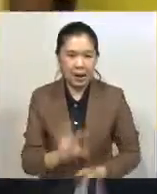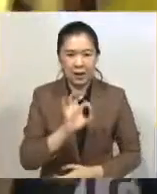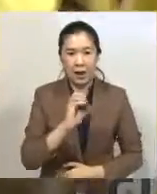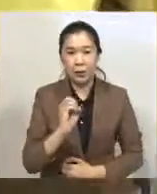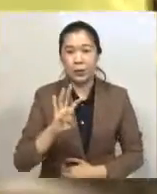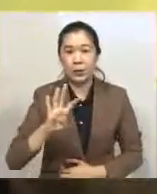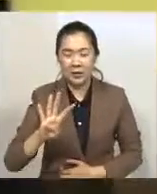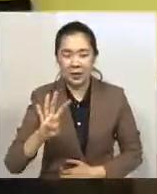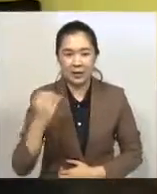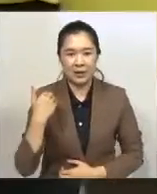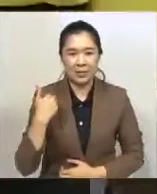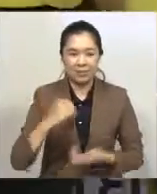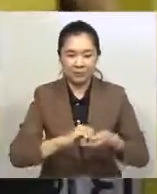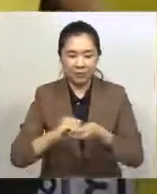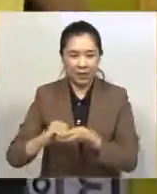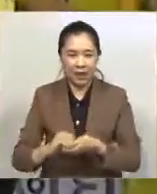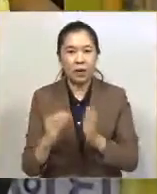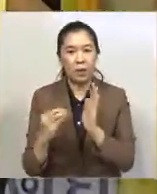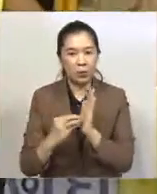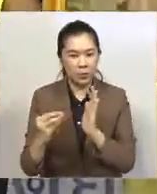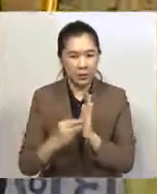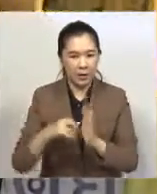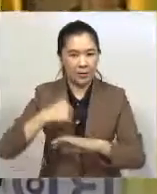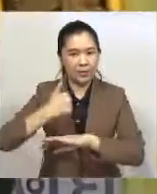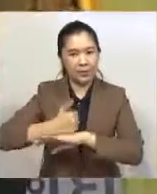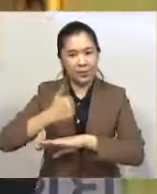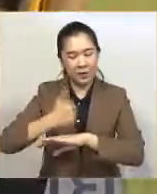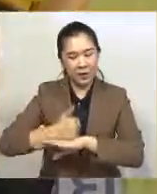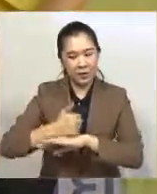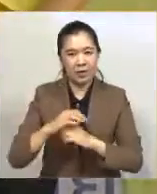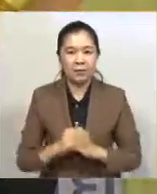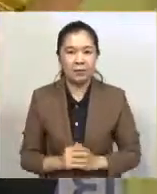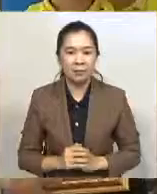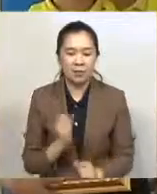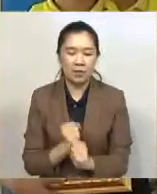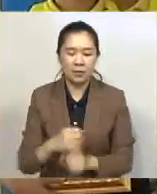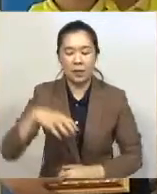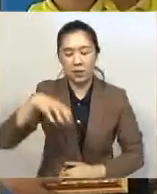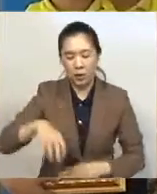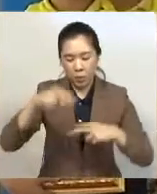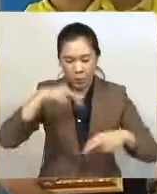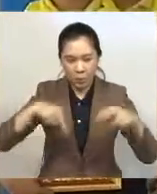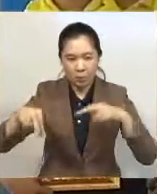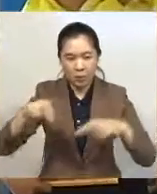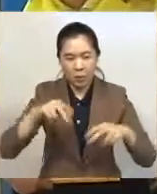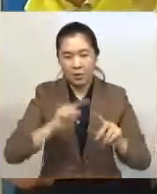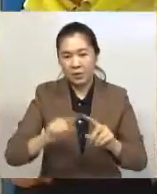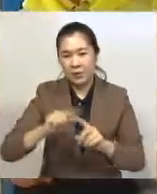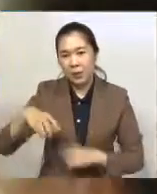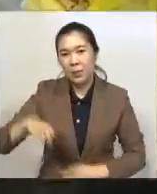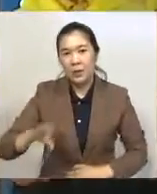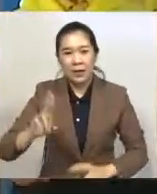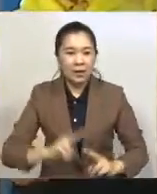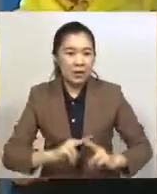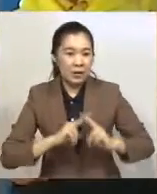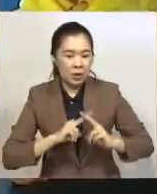ปร.โดยร่วมมือกับกรุงเทพมหานครผู้ราชการจังหวัดองค์กรปกครองส่วนท้องถิ่นรวมถึงภาคเอก